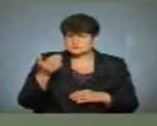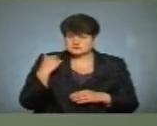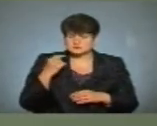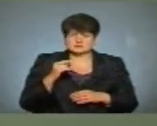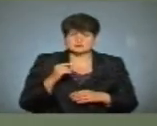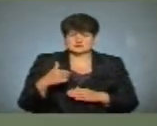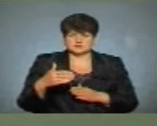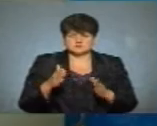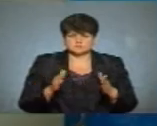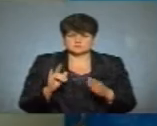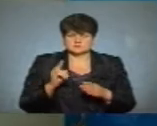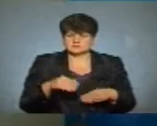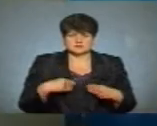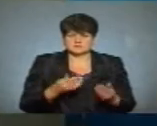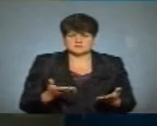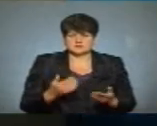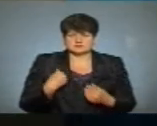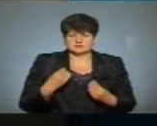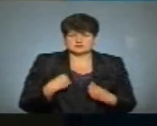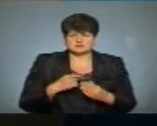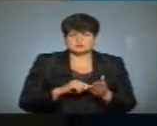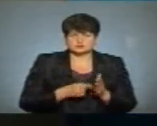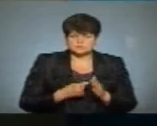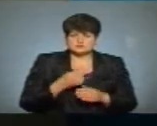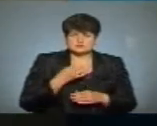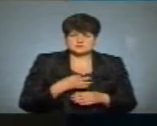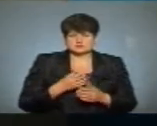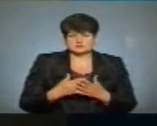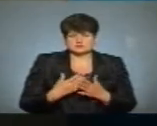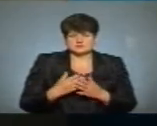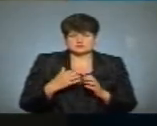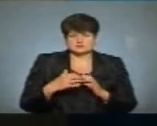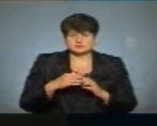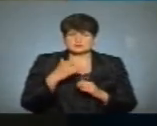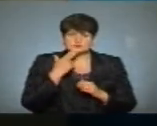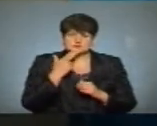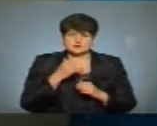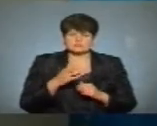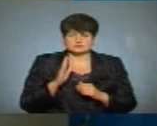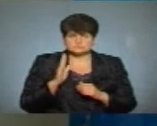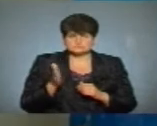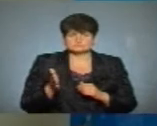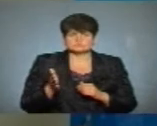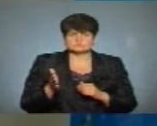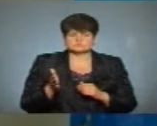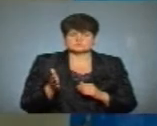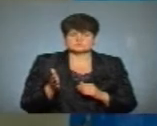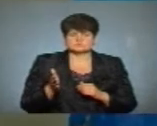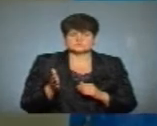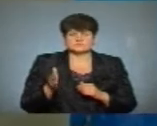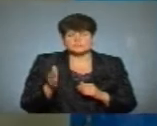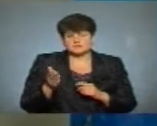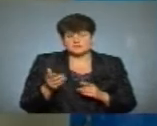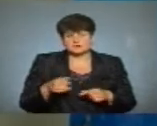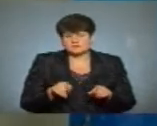малюка їй не видали. Нам видали довідку, сказали, що приблизно в середині червня очікувати, бебі-бокса